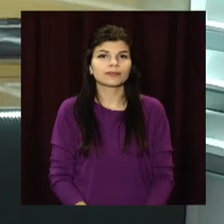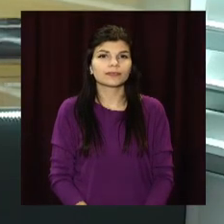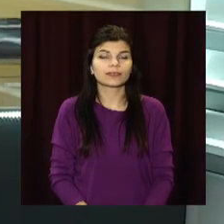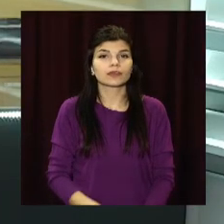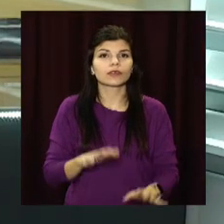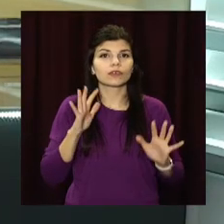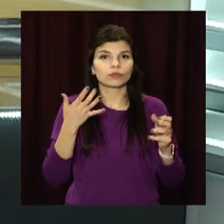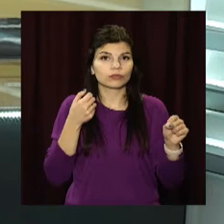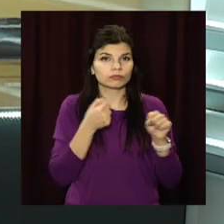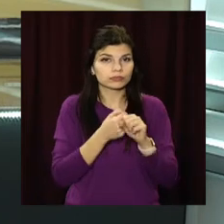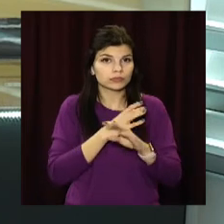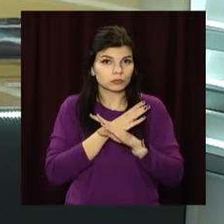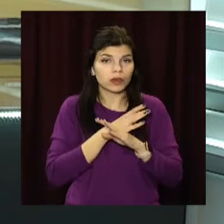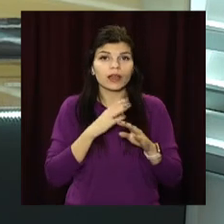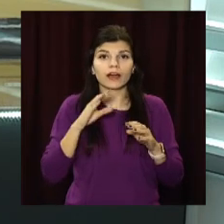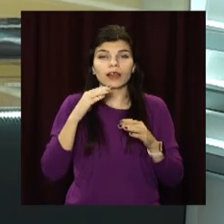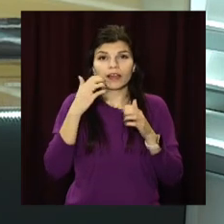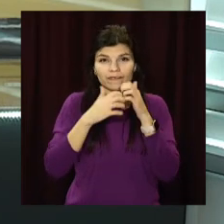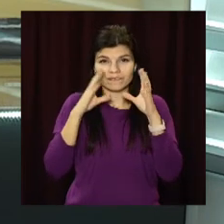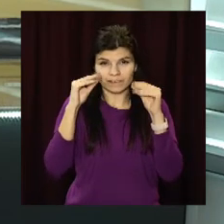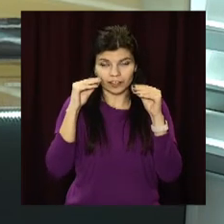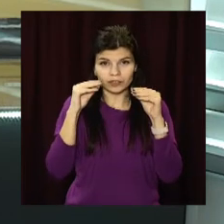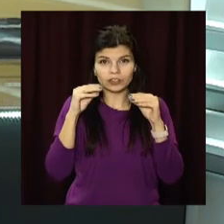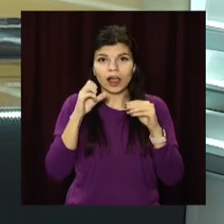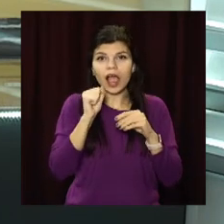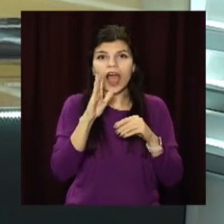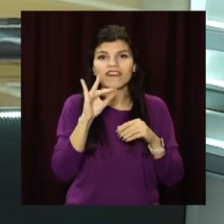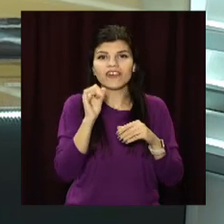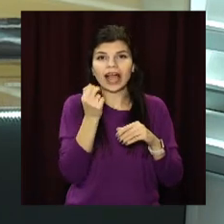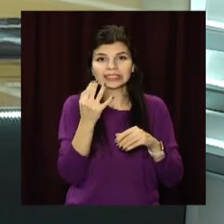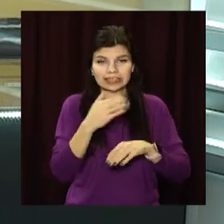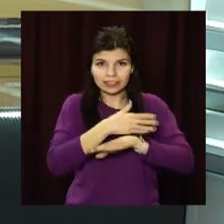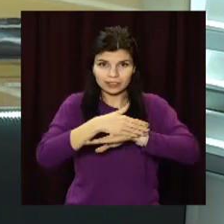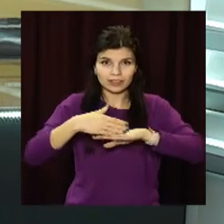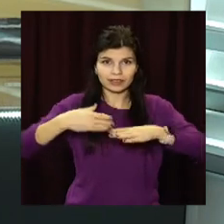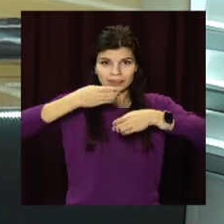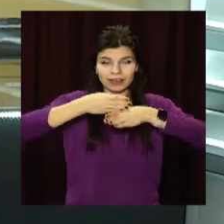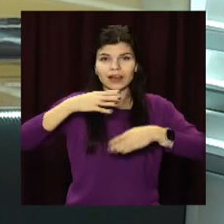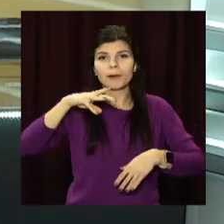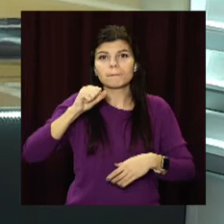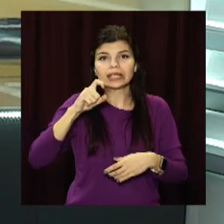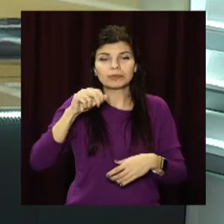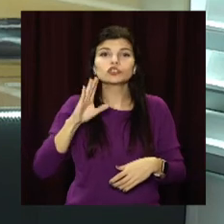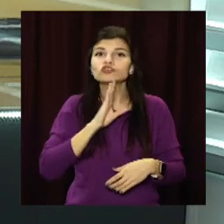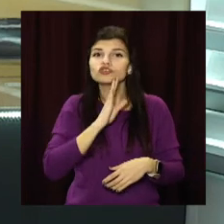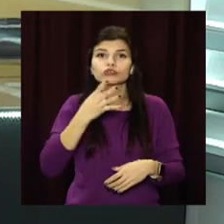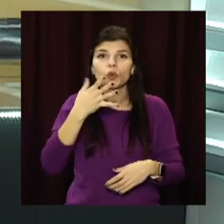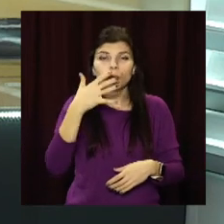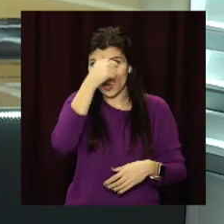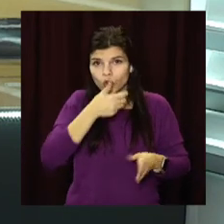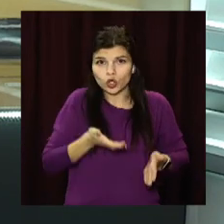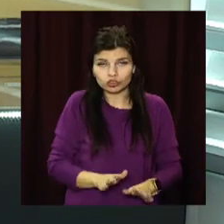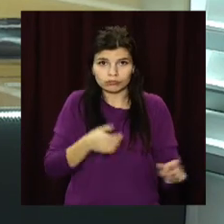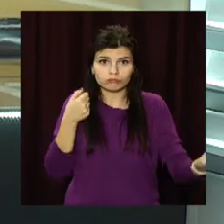Смертельне ДТП у Дніпрі. Ввечері середи на перехресті вулиці Авіаційної та проспекту Мазепи вантажівка збила жінку 45-го року